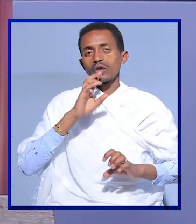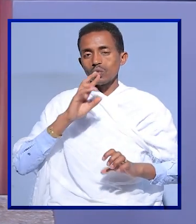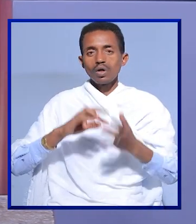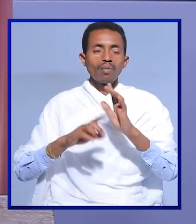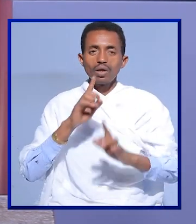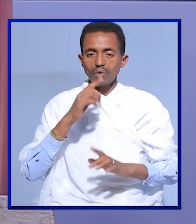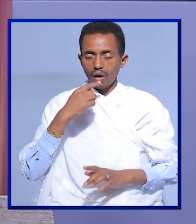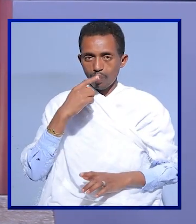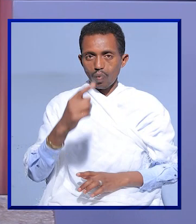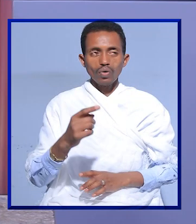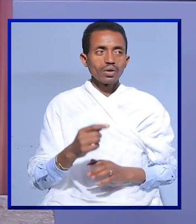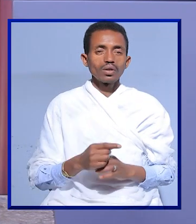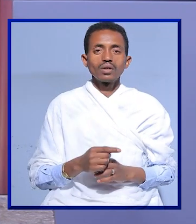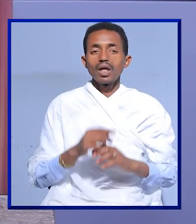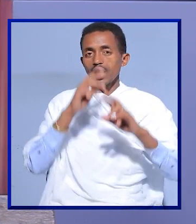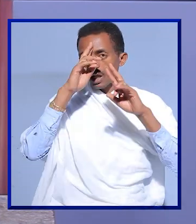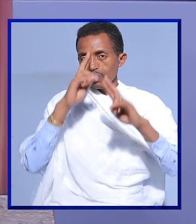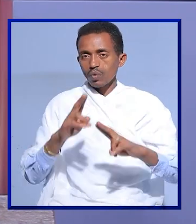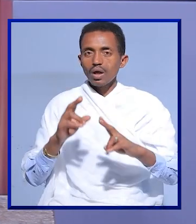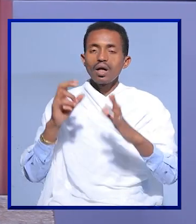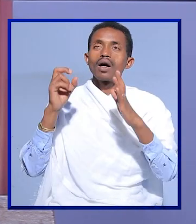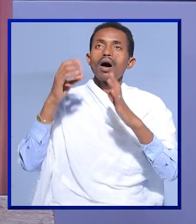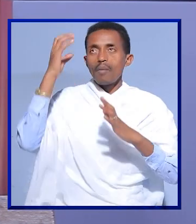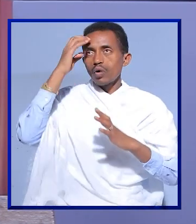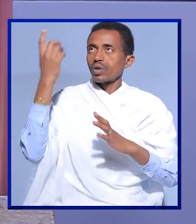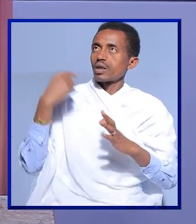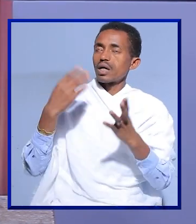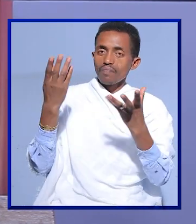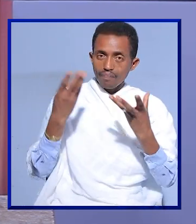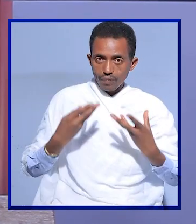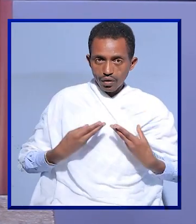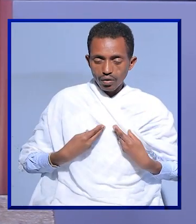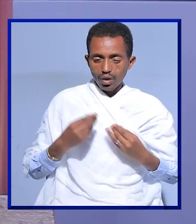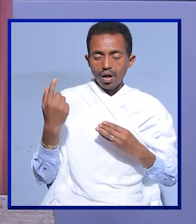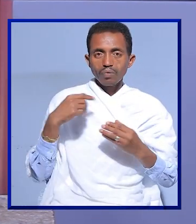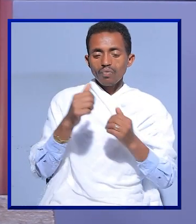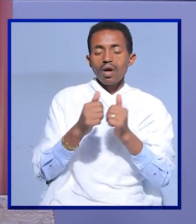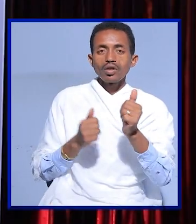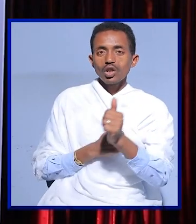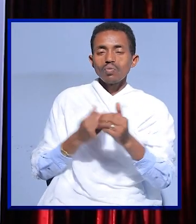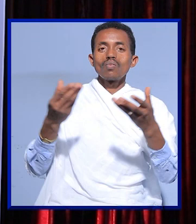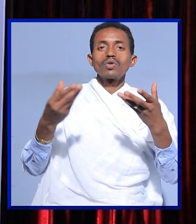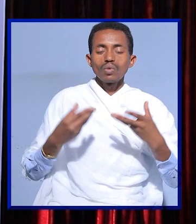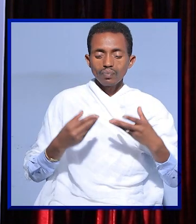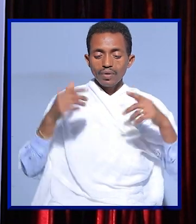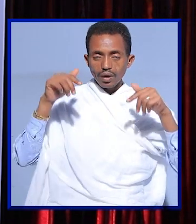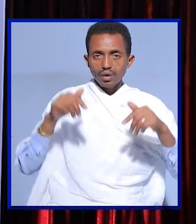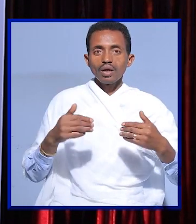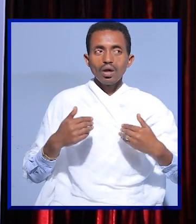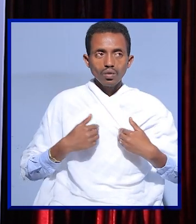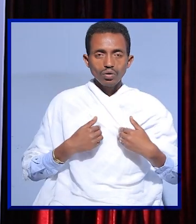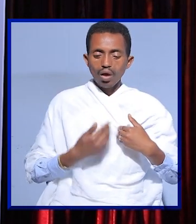አደረጋችሁ ማለት ነው ብሎ የክብሩን መንግስት እንደሚያወርሰን አስተምሮናል። ዛሬ